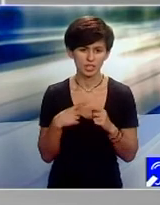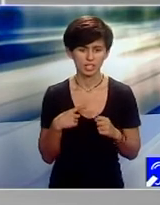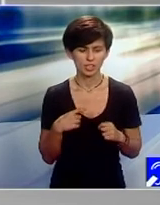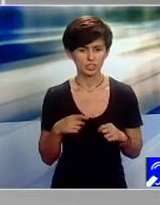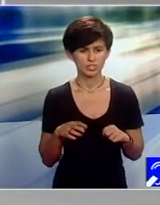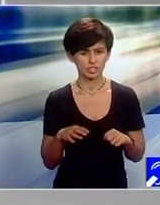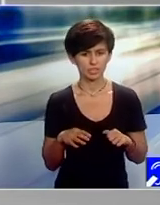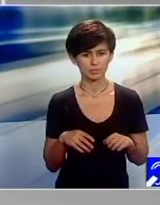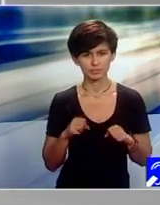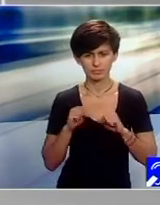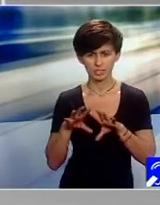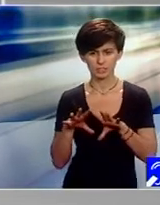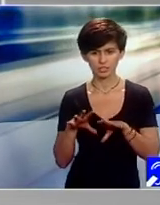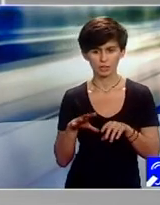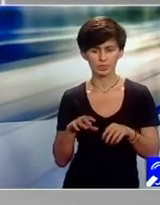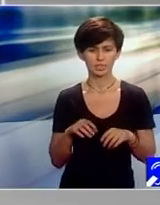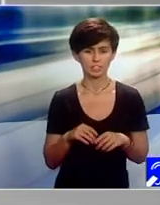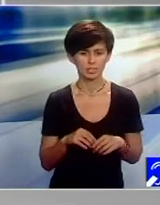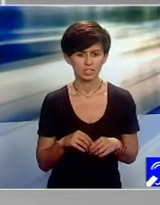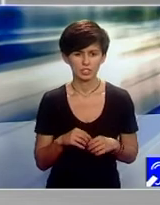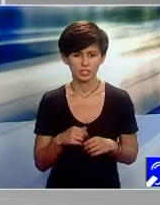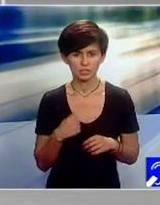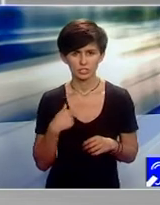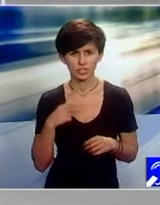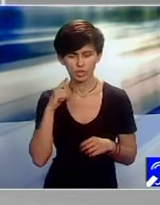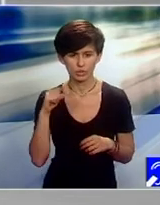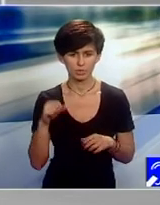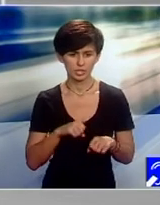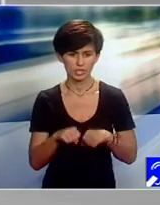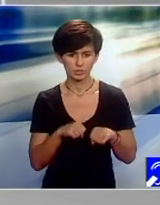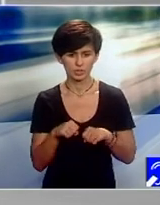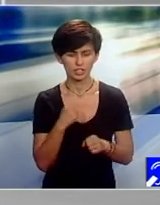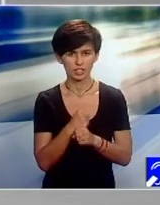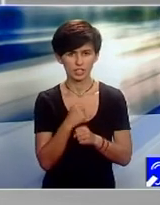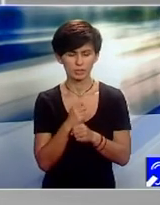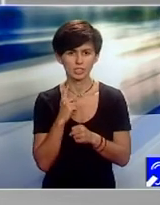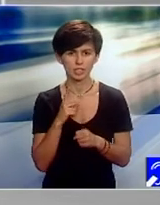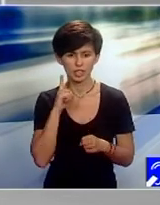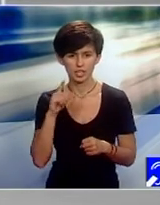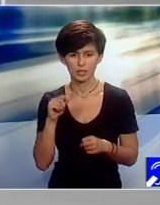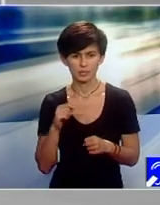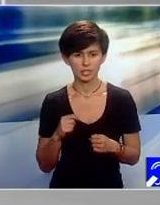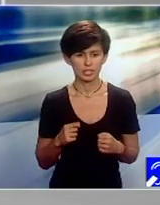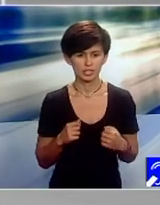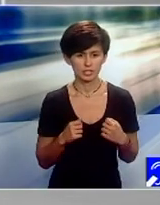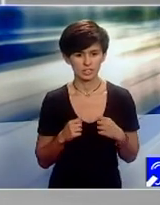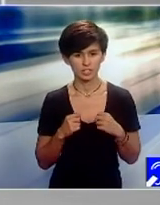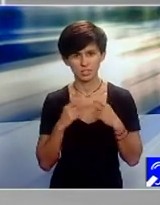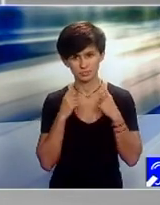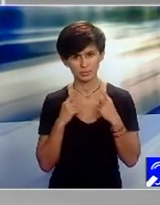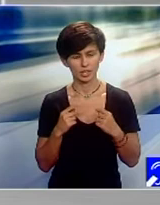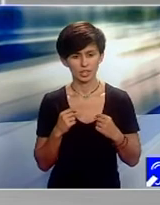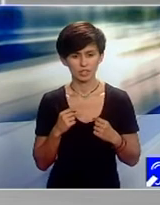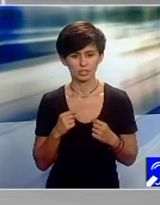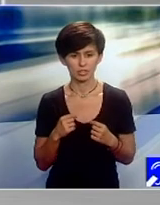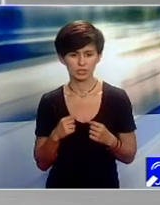uscă, este murdar. De aia și eu recunosc, stau în capăt de Grigorescu, merg de obicei cu bicicleta la servici, dar mergând în costum din motive de